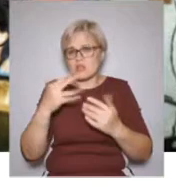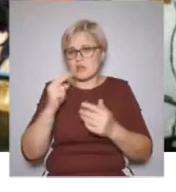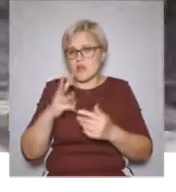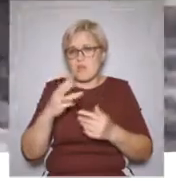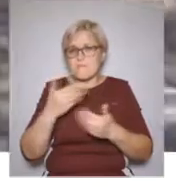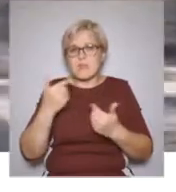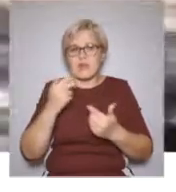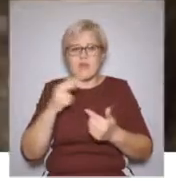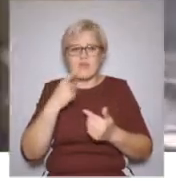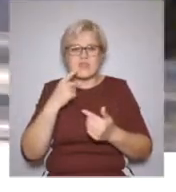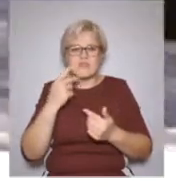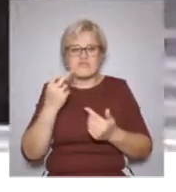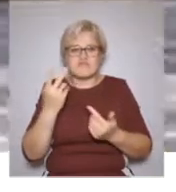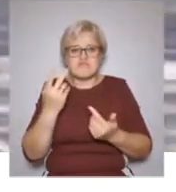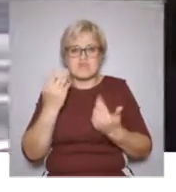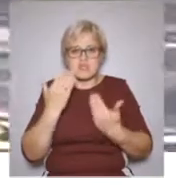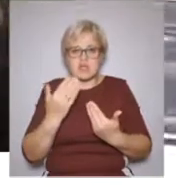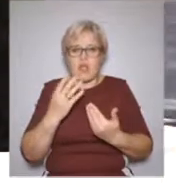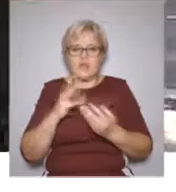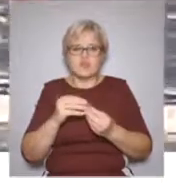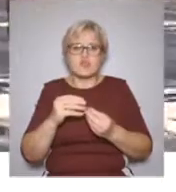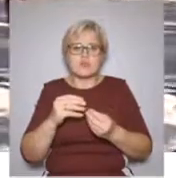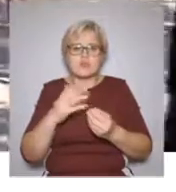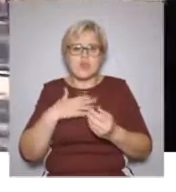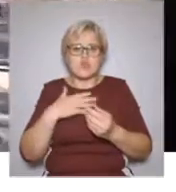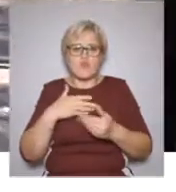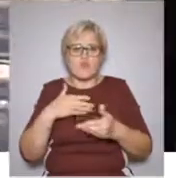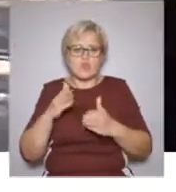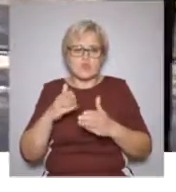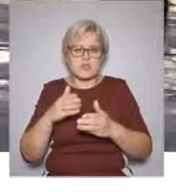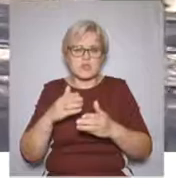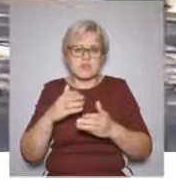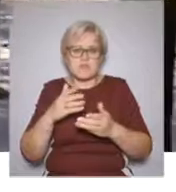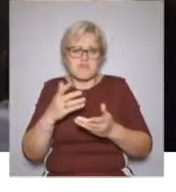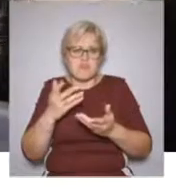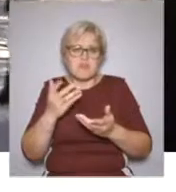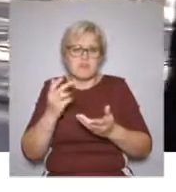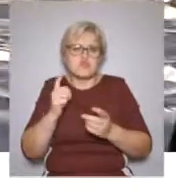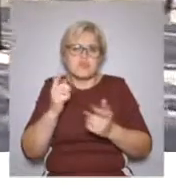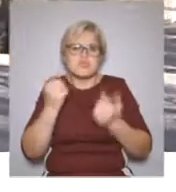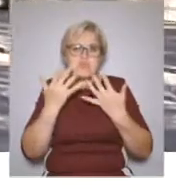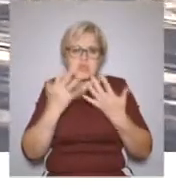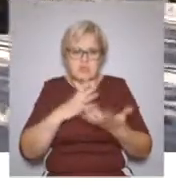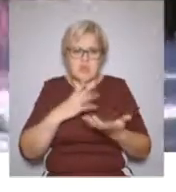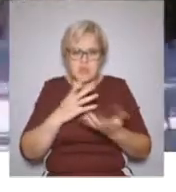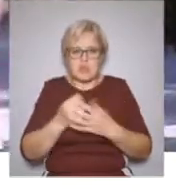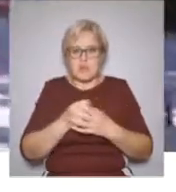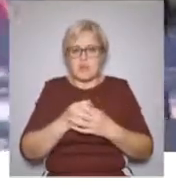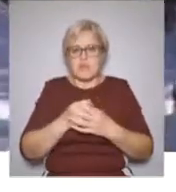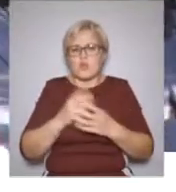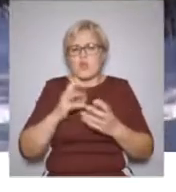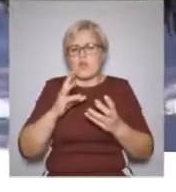хотите обретала смысла я думаю что именно такой должен быть первый